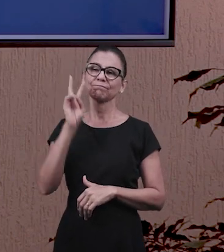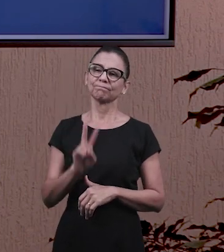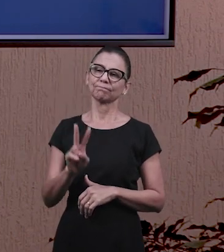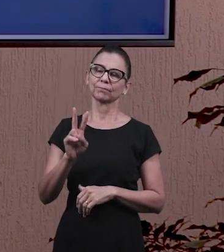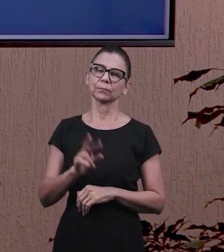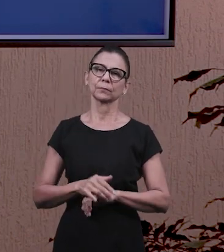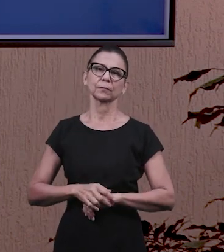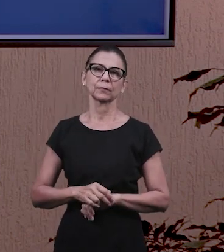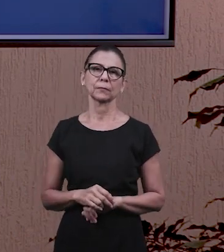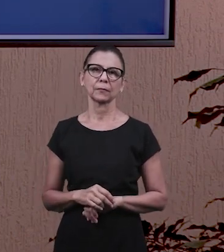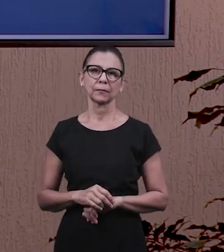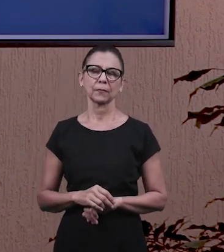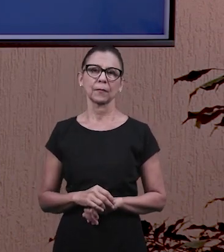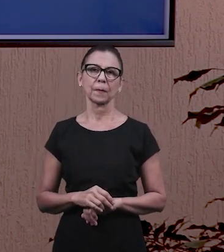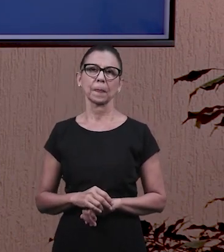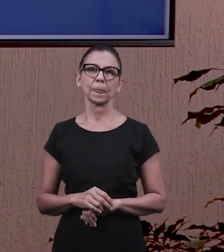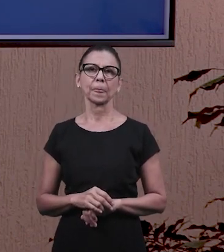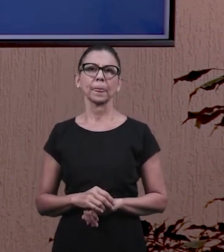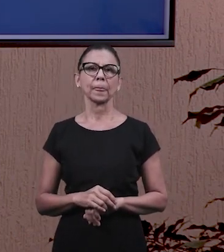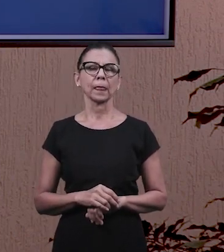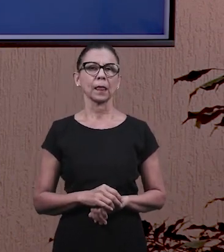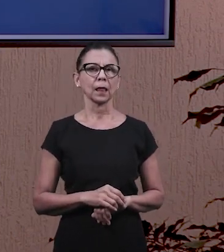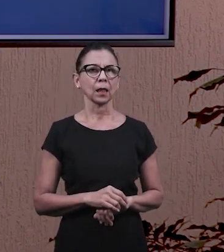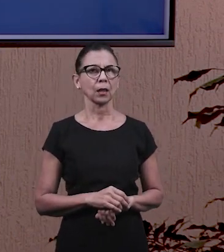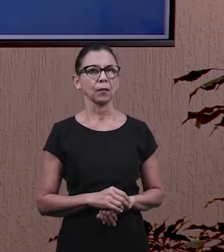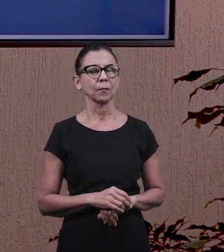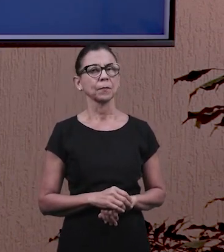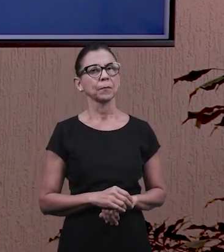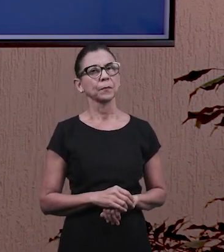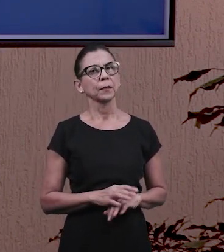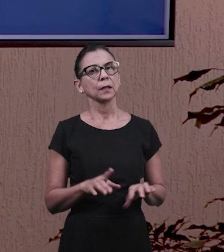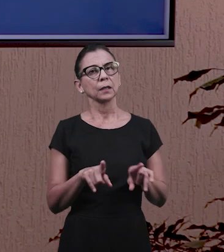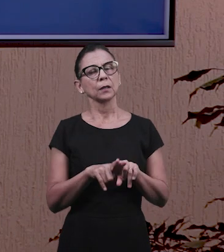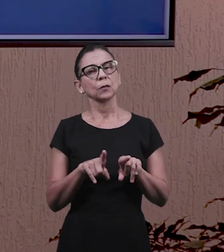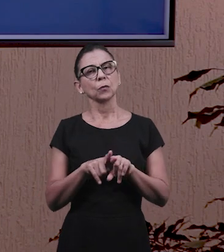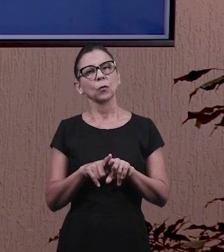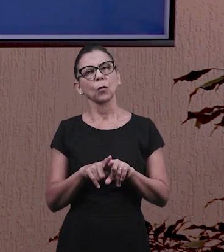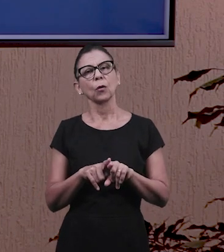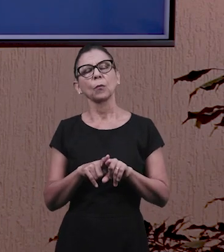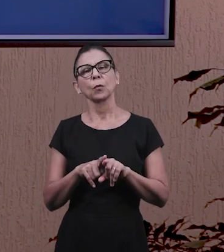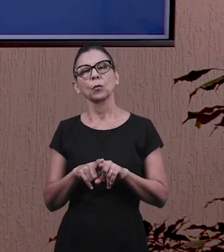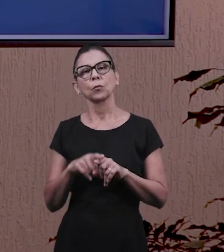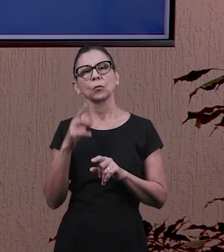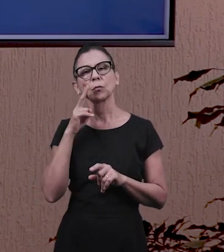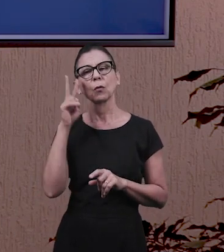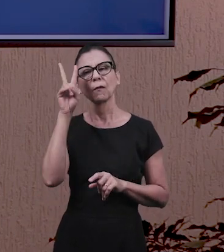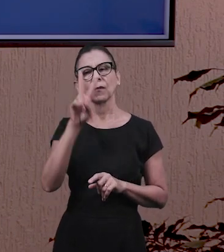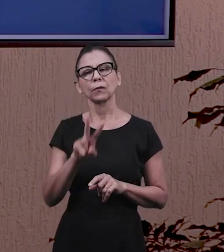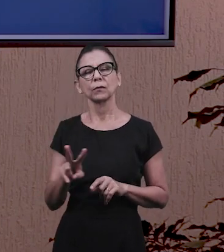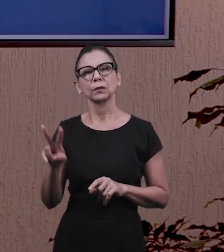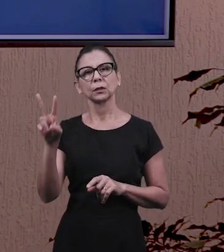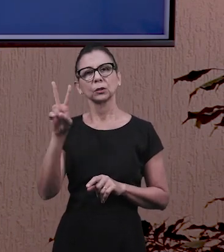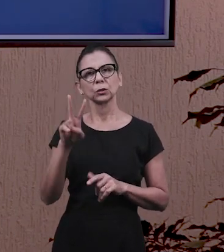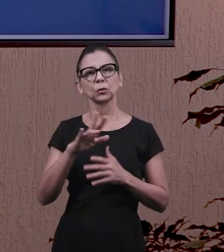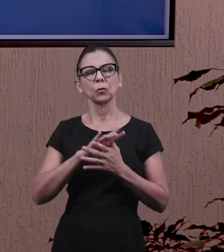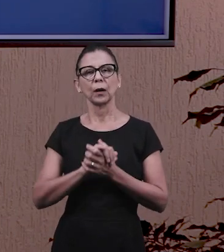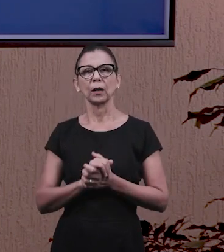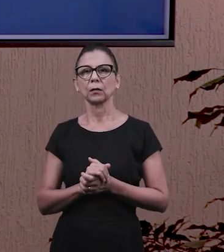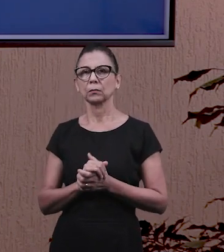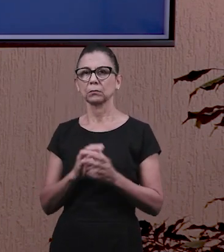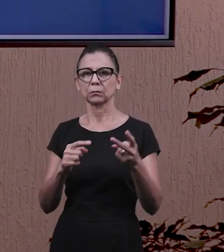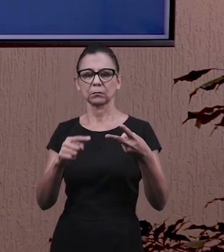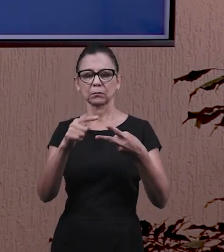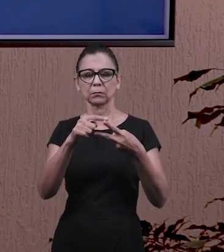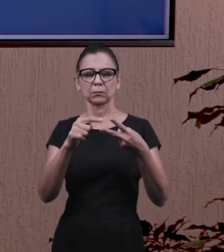vu. Et comme dans le processus d'audition, dans le processus visuel, nous avons la différence